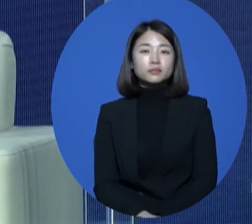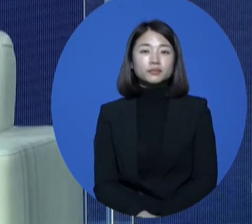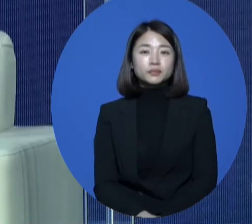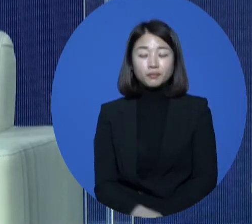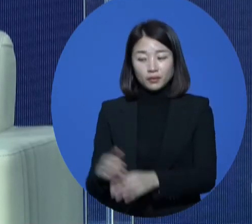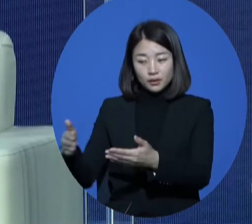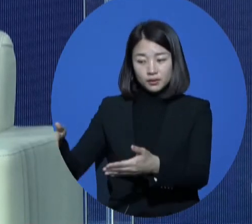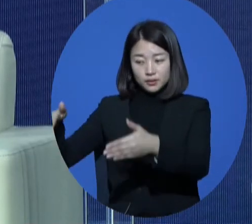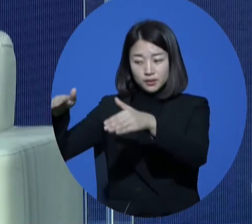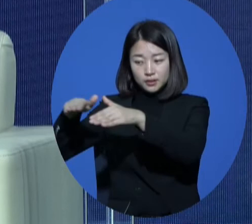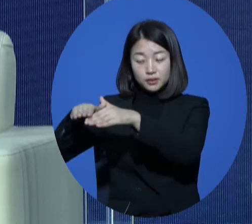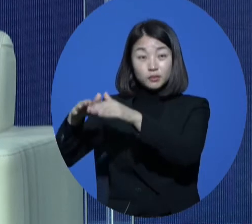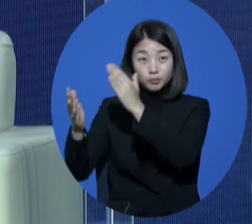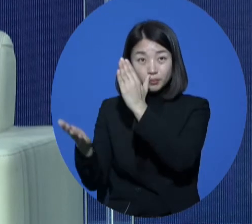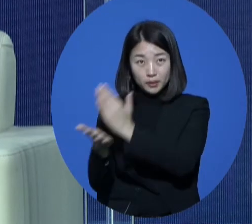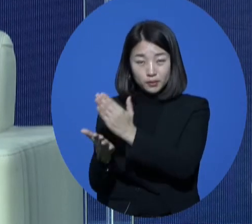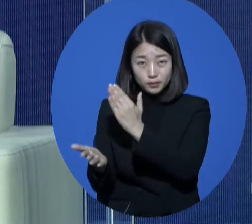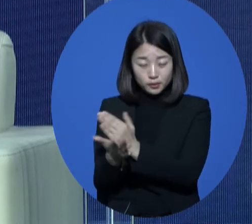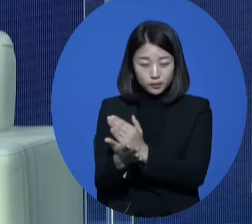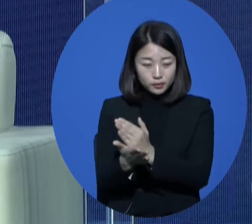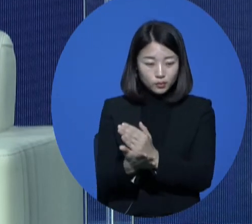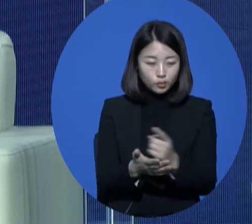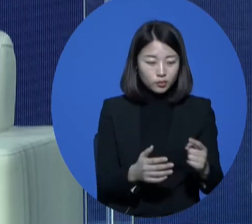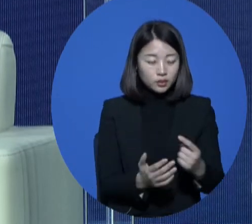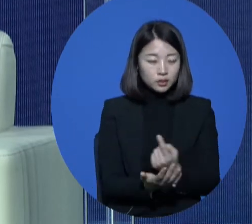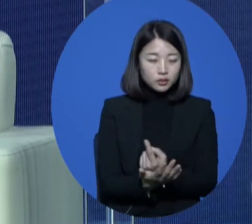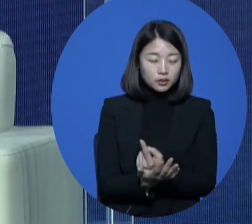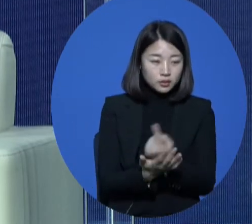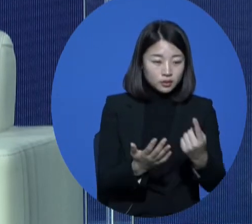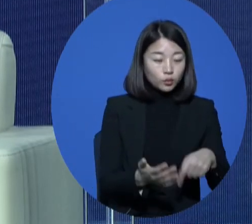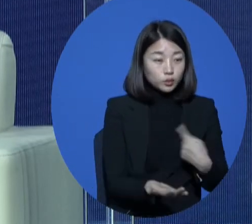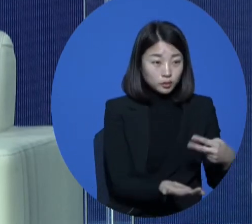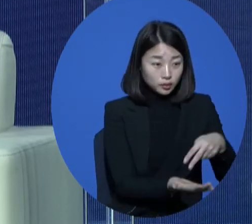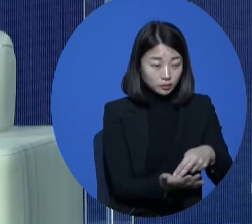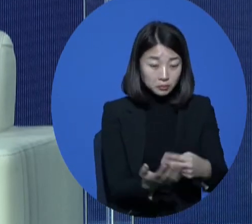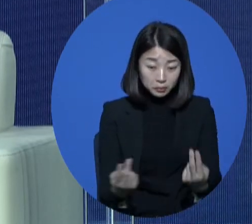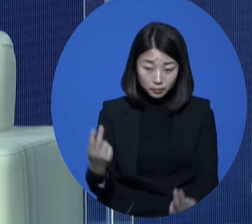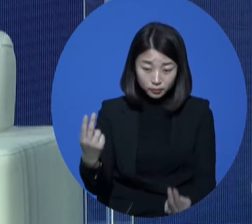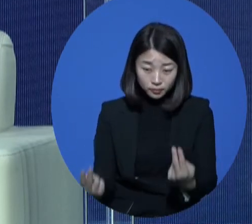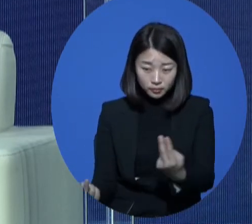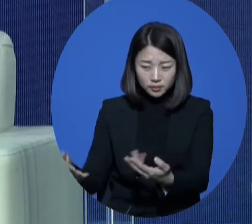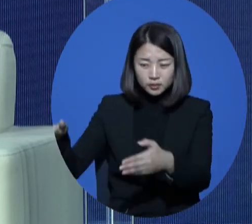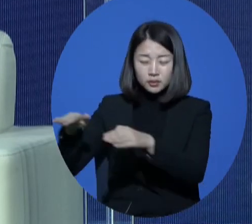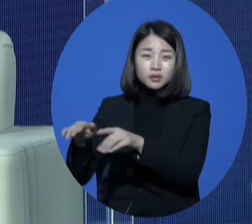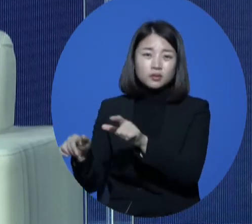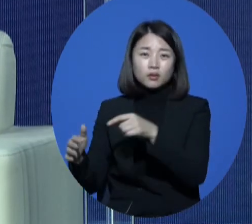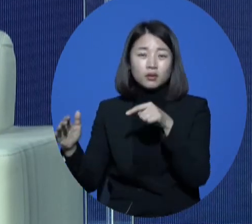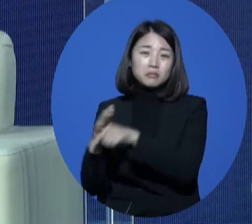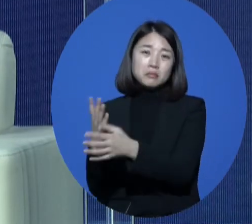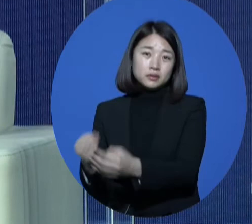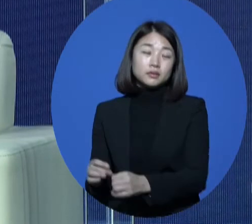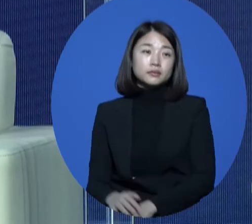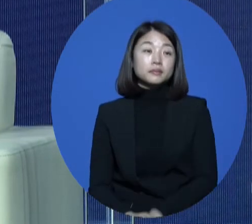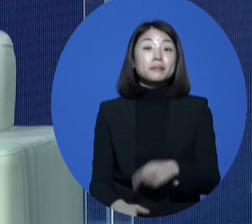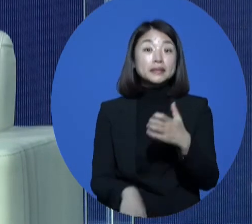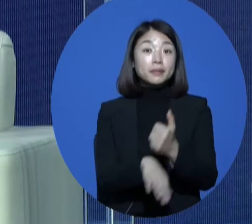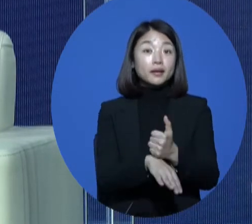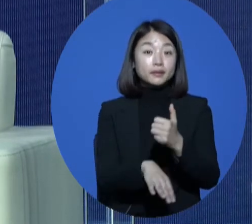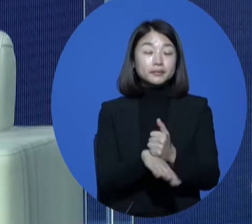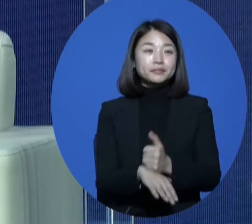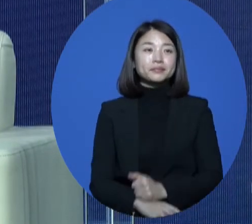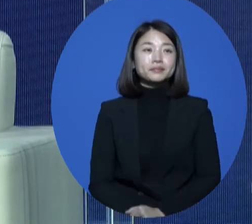입소보다는 탈시설보다 시설 입소는 계속 늘어가고 있다라는 현실적인 고민들까지 나눠주셨습니다. 바로 이어서